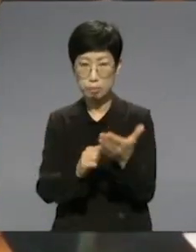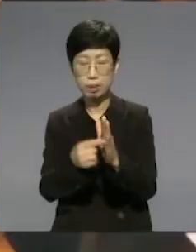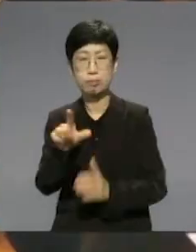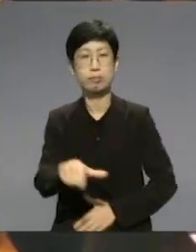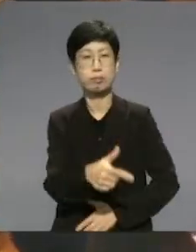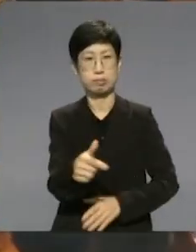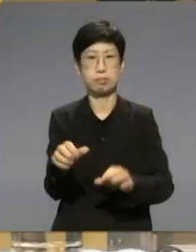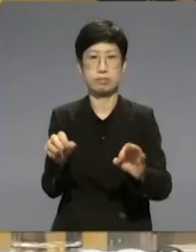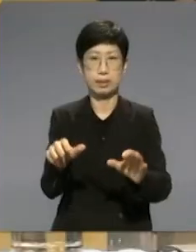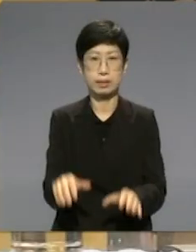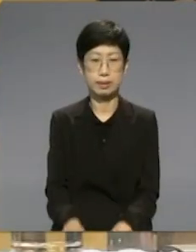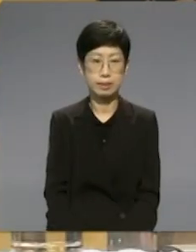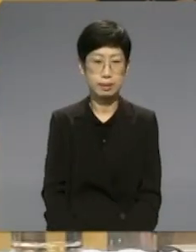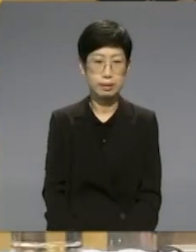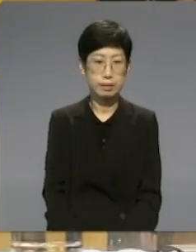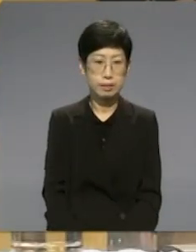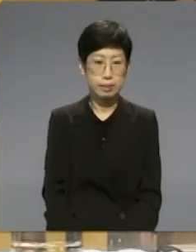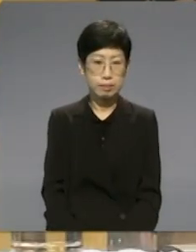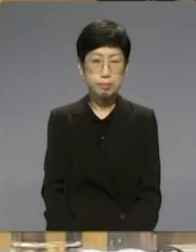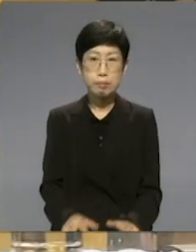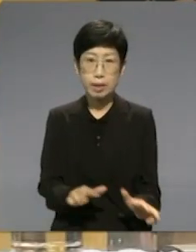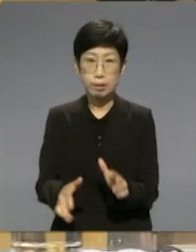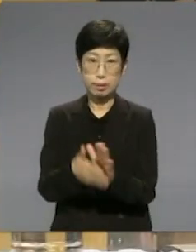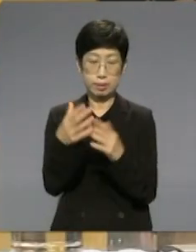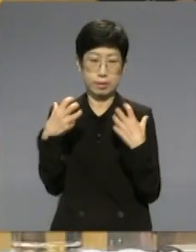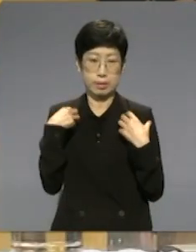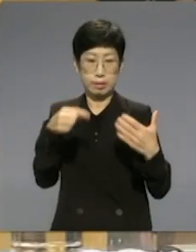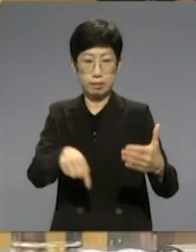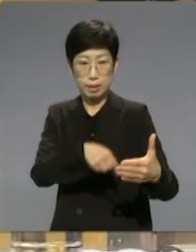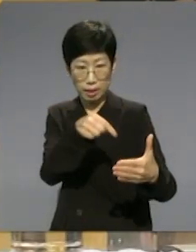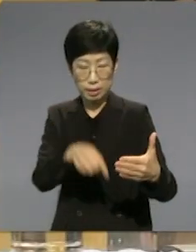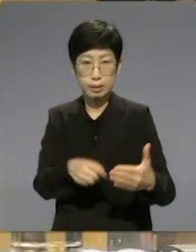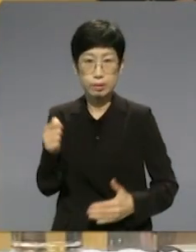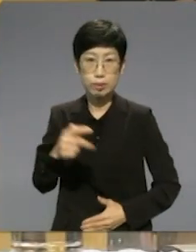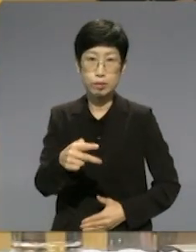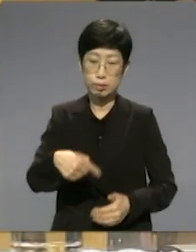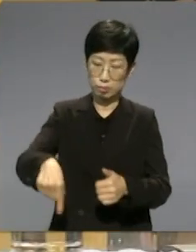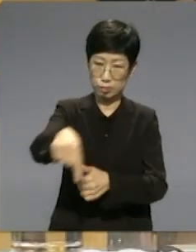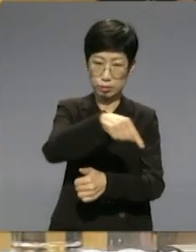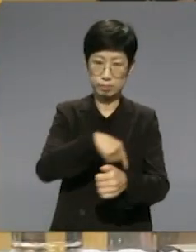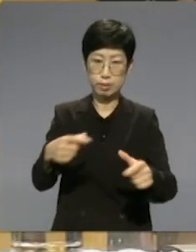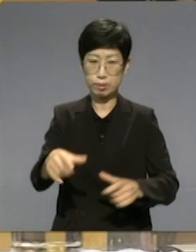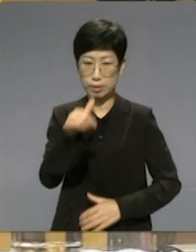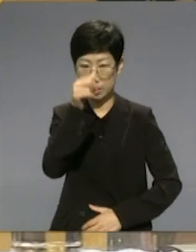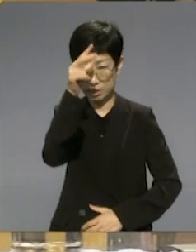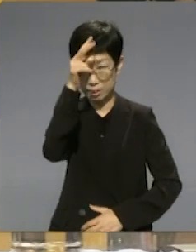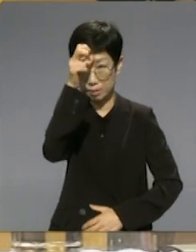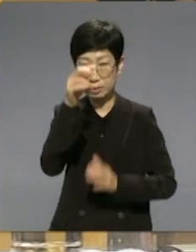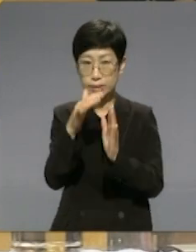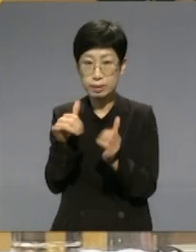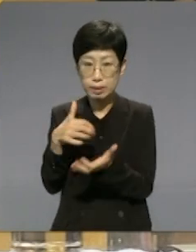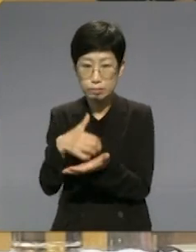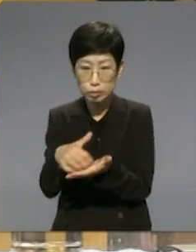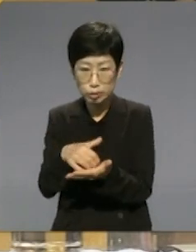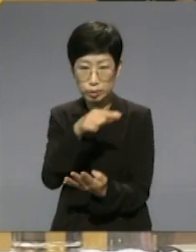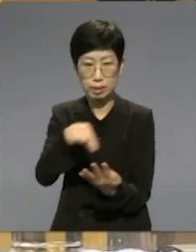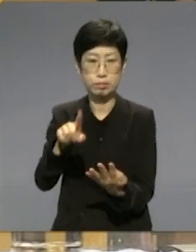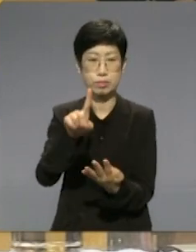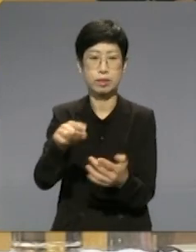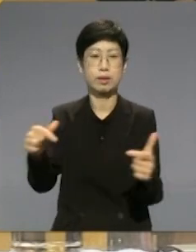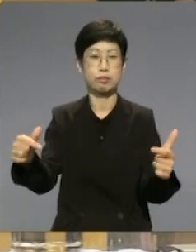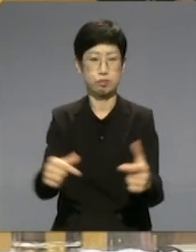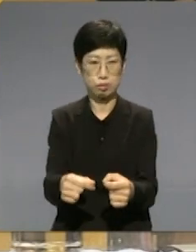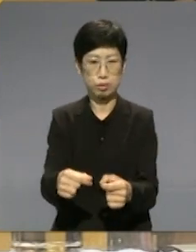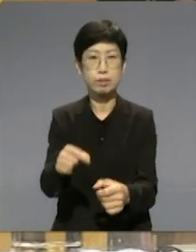만입니다. Si dhe për të mos ndërmarr hapa që mund të eskalojnë situatën në veri të vendit tonë. Kjo gjë nënkupton